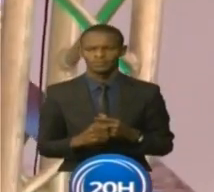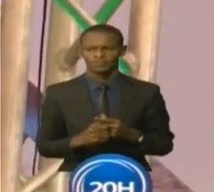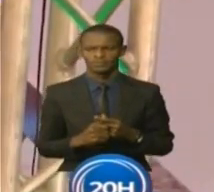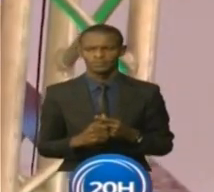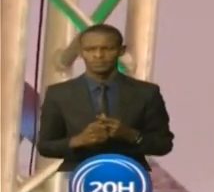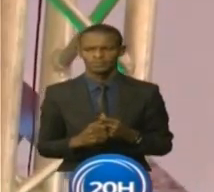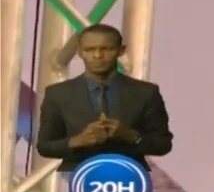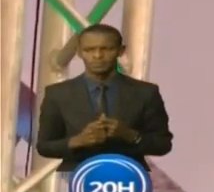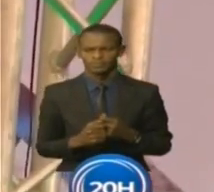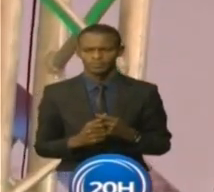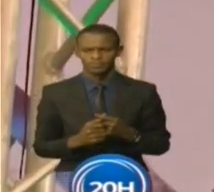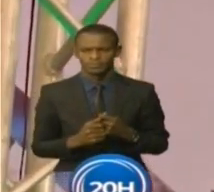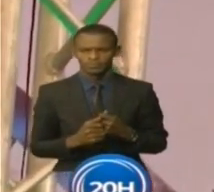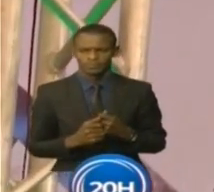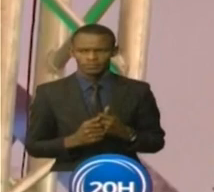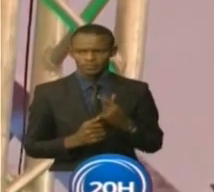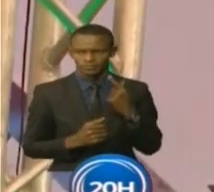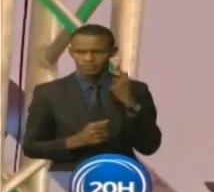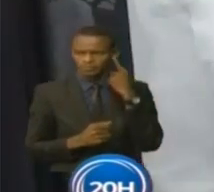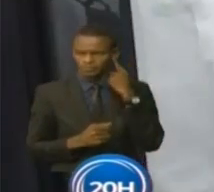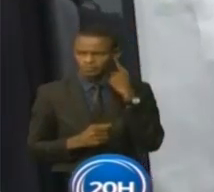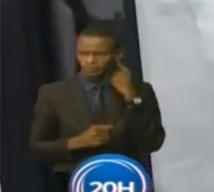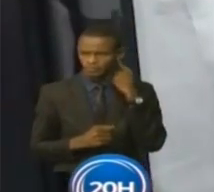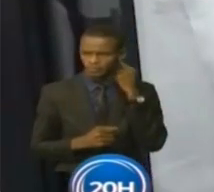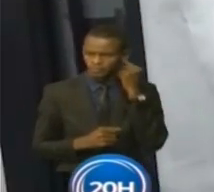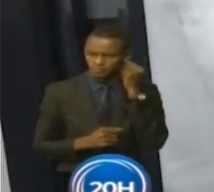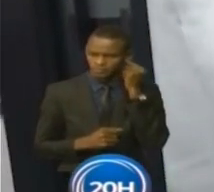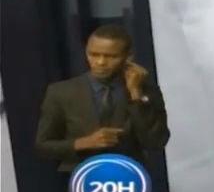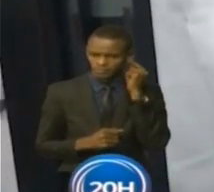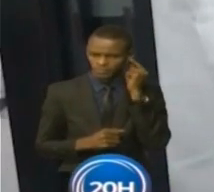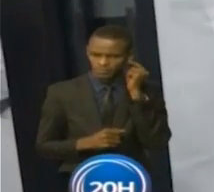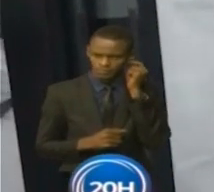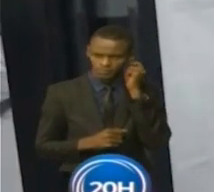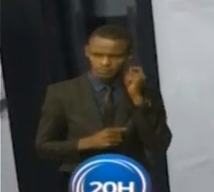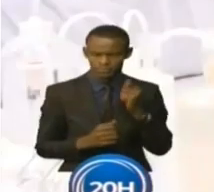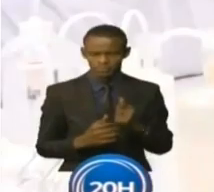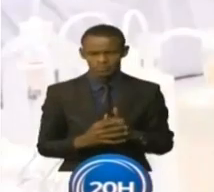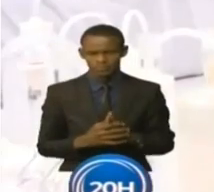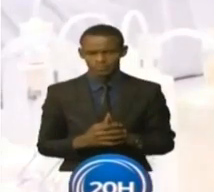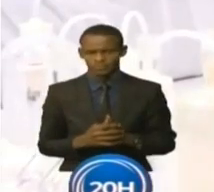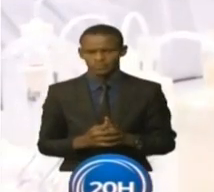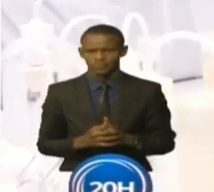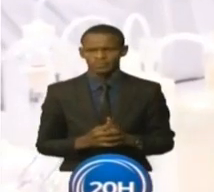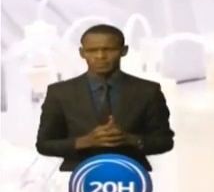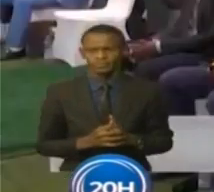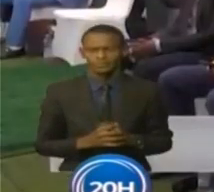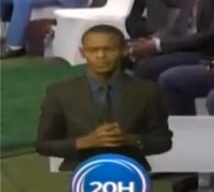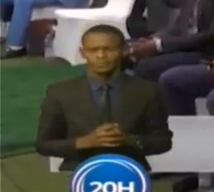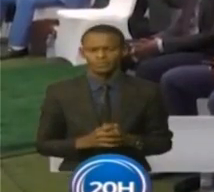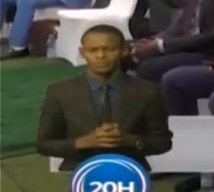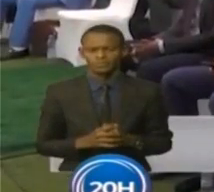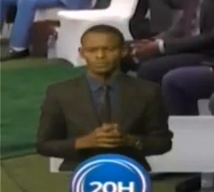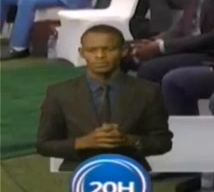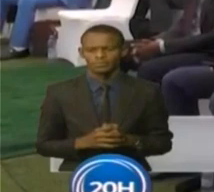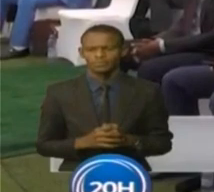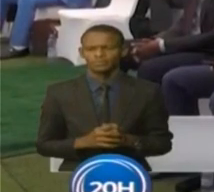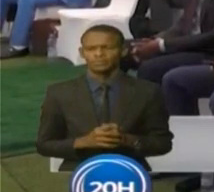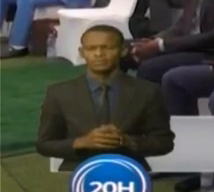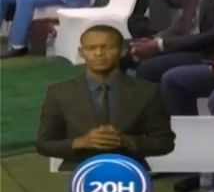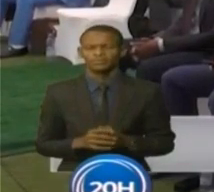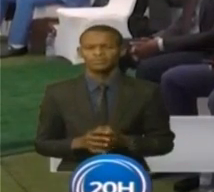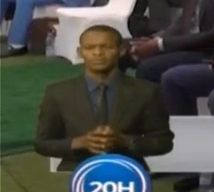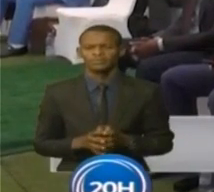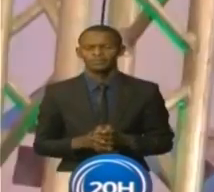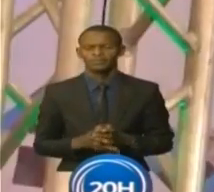Mwamba-Koniku a reconnu néanmoins que le CEC est loin de s'en tenir qu'aux seuls industriels, mais aussi aux